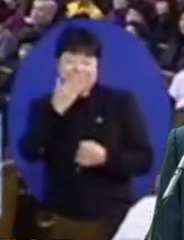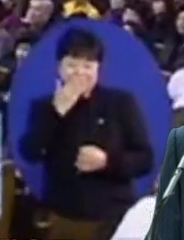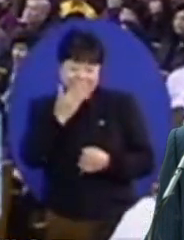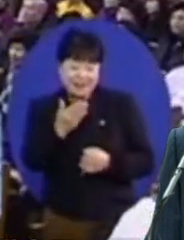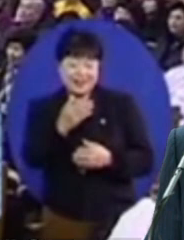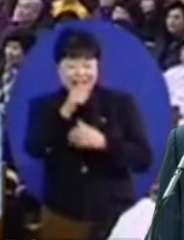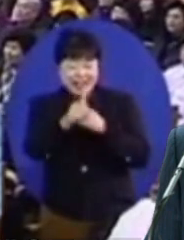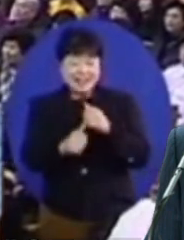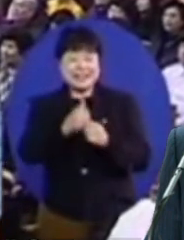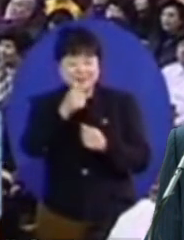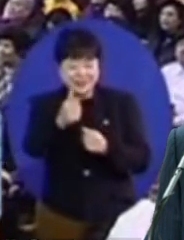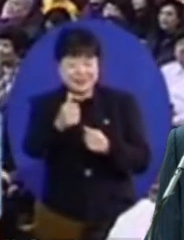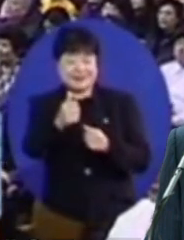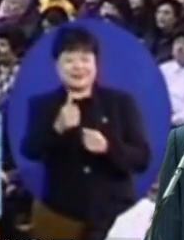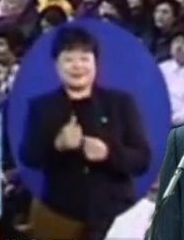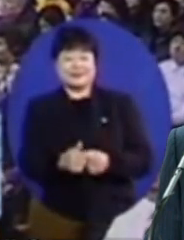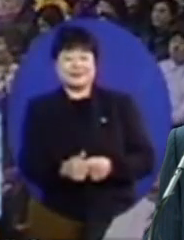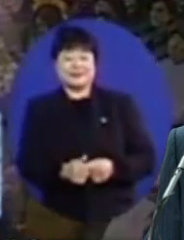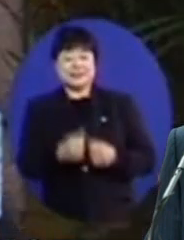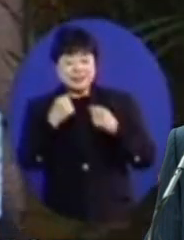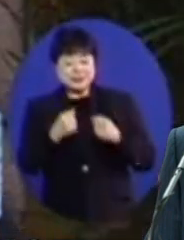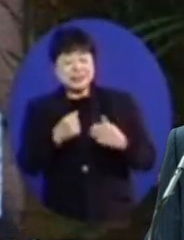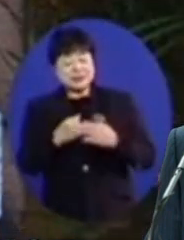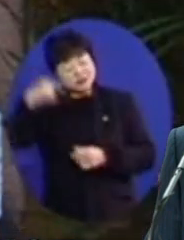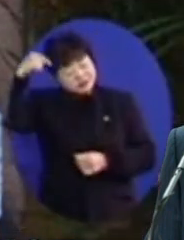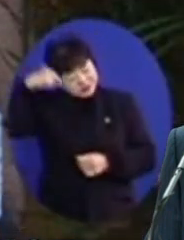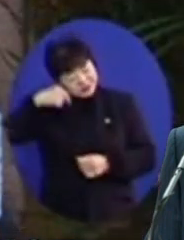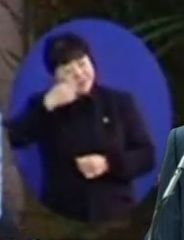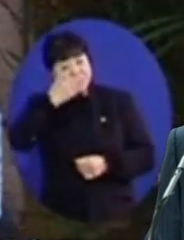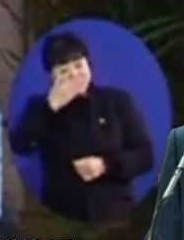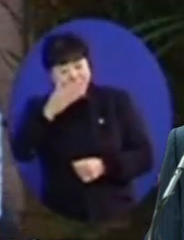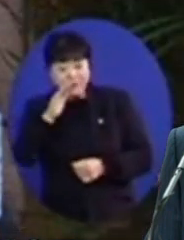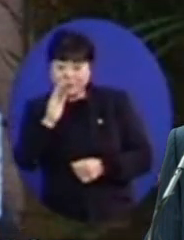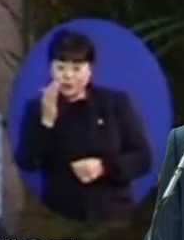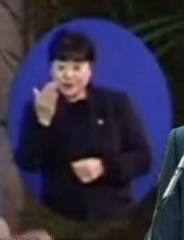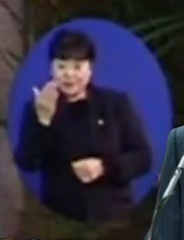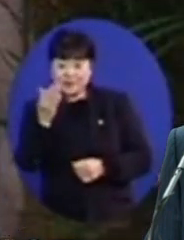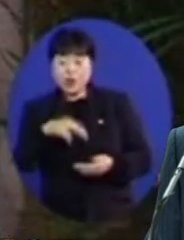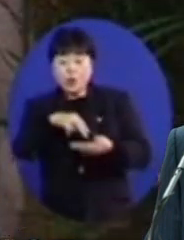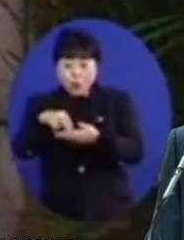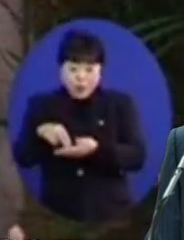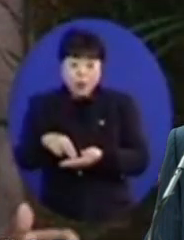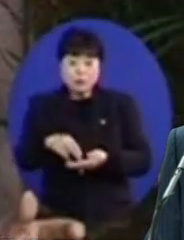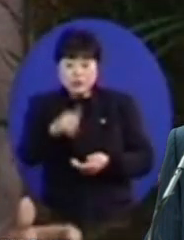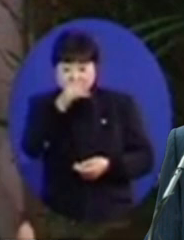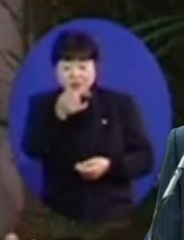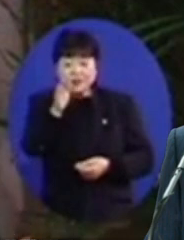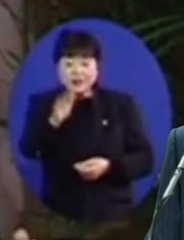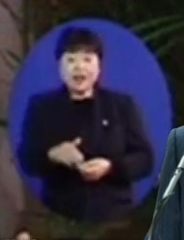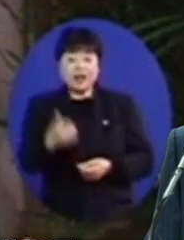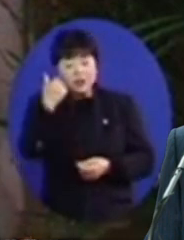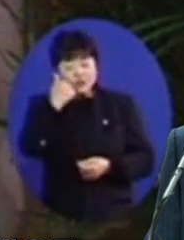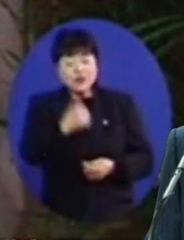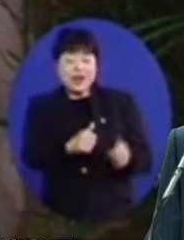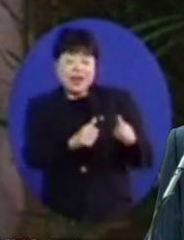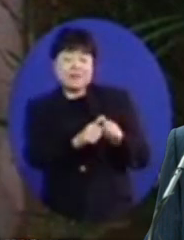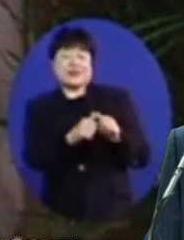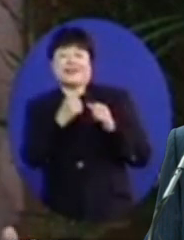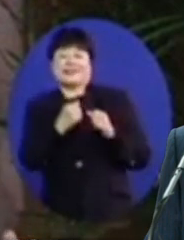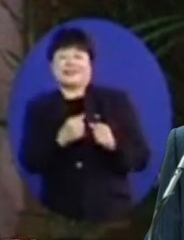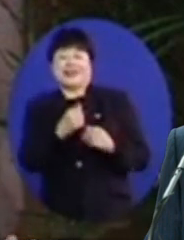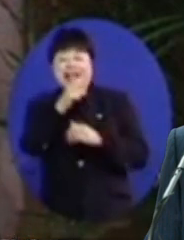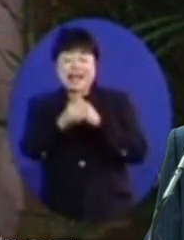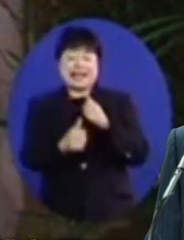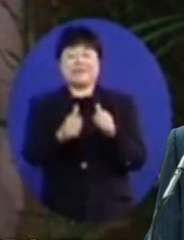하나님이 임재한 것을 느낄 수가 있는 것입니다 외롭지만 누가 나와 같이 계신다